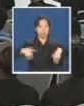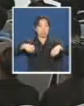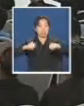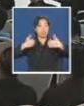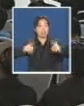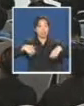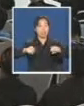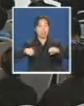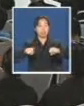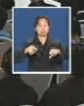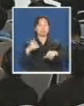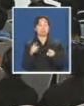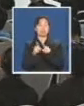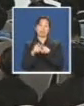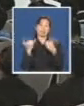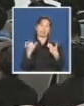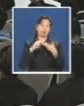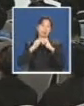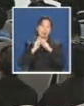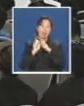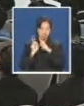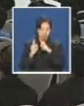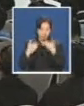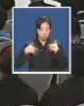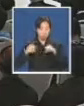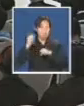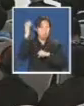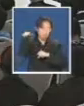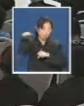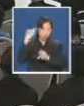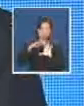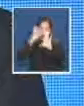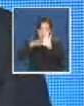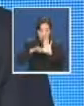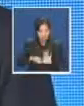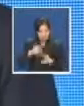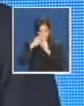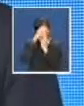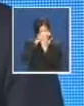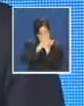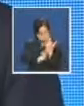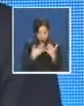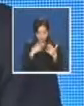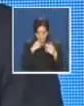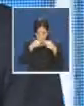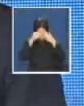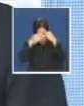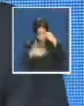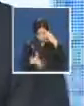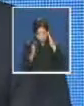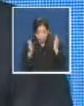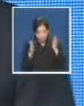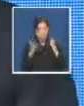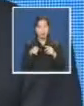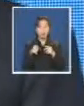ปัจจุบันก็มีปัญหานะครับเพราะว่าหลังจากที่เคยมีการขึ้นทะเบียนกันไว้เนี่ยก็ปรากฏว่ามีจำนวนมากครับซึ่ง